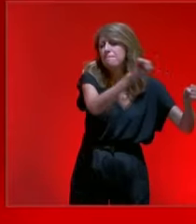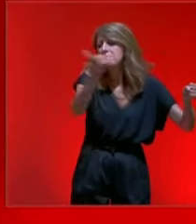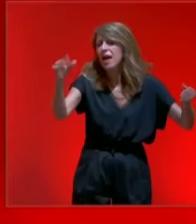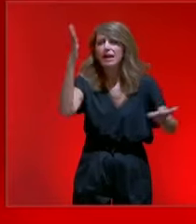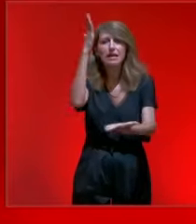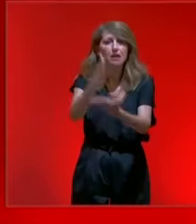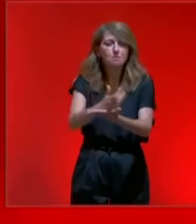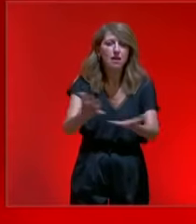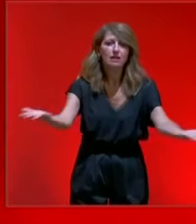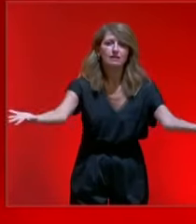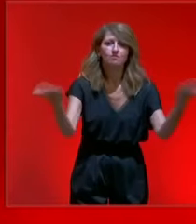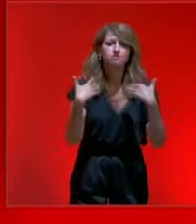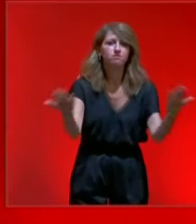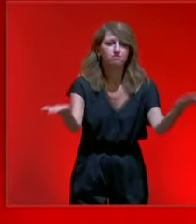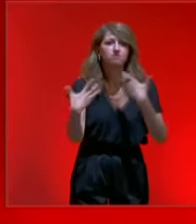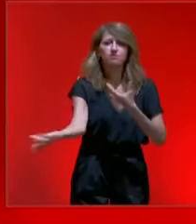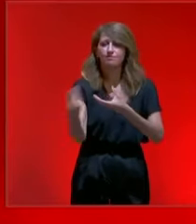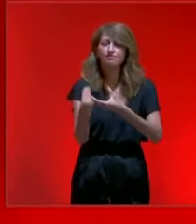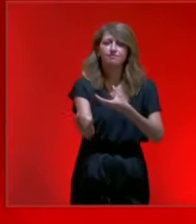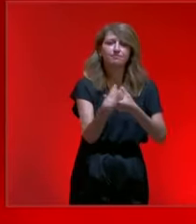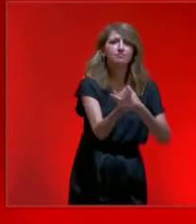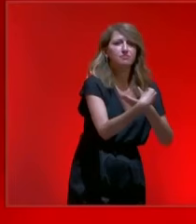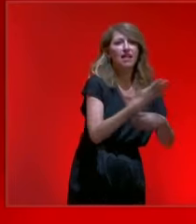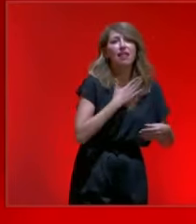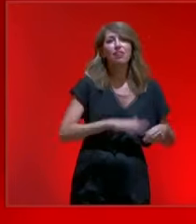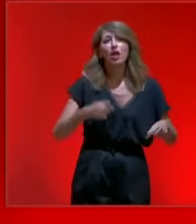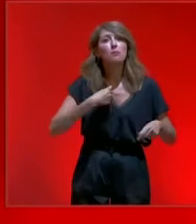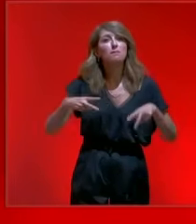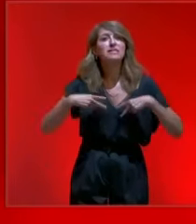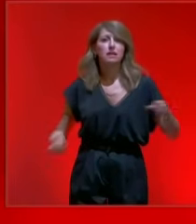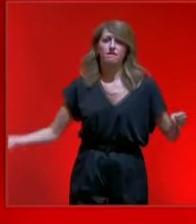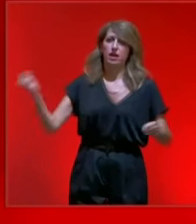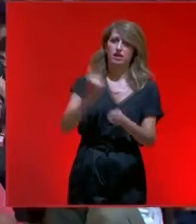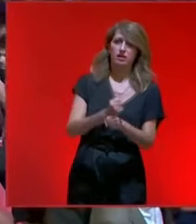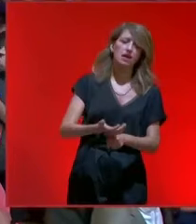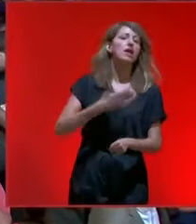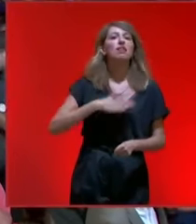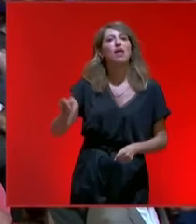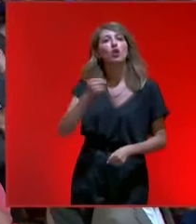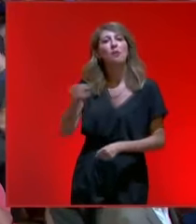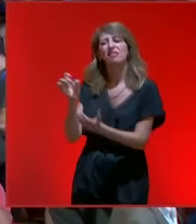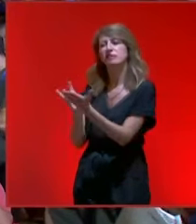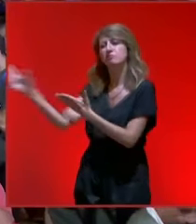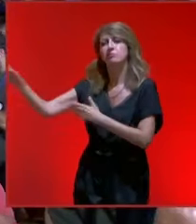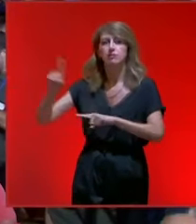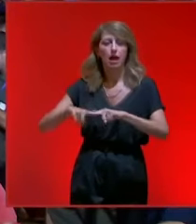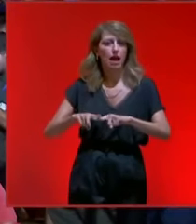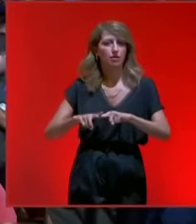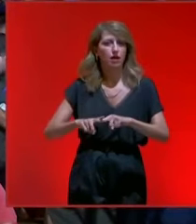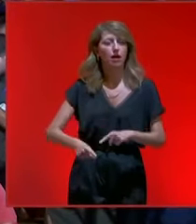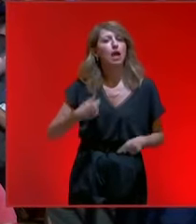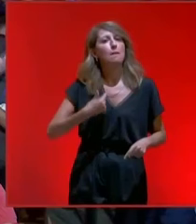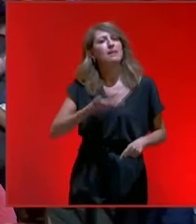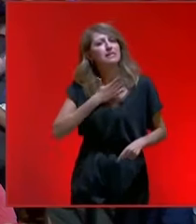να κυβερνήσουμε, θέλουμε να απαλλάξουμε τον τόπο από τη δεξιά, θέλουμε να δώσουμε διέξοδο στο μέλλον. Μπορούμε μεταξύ μας